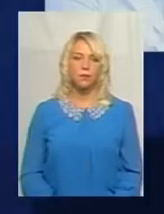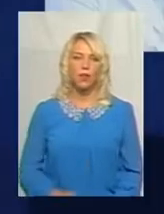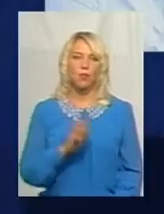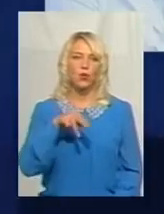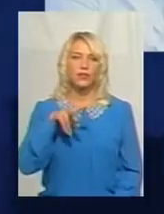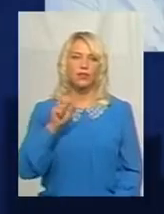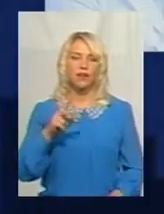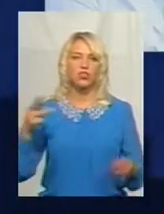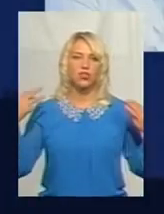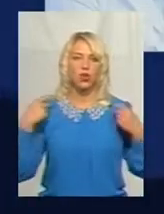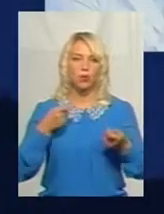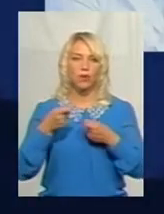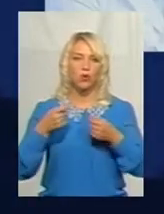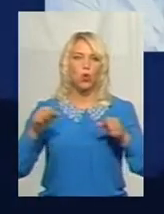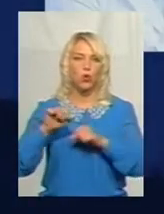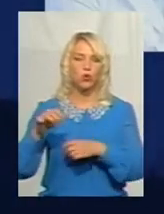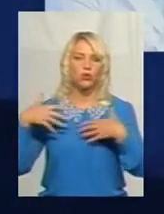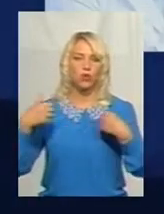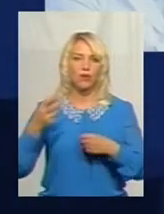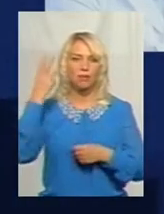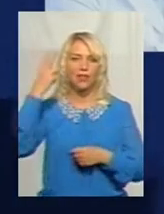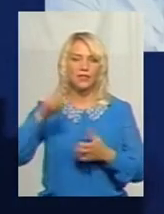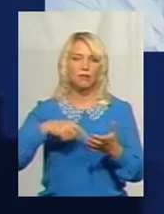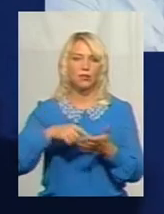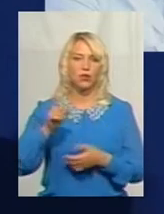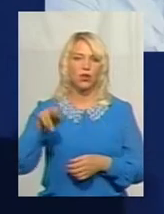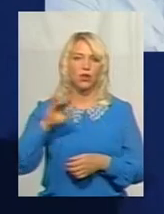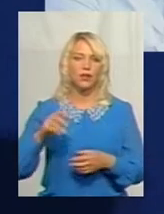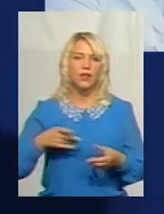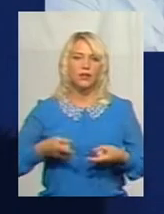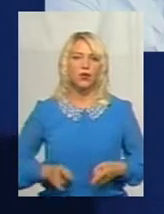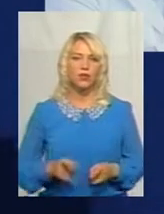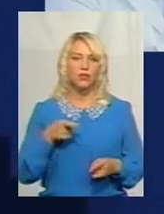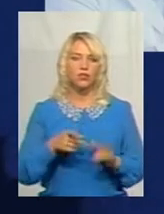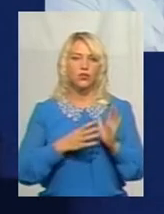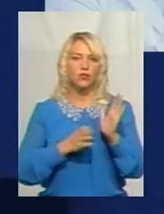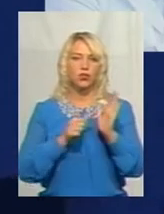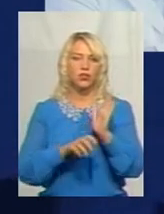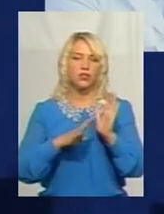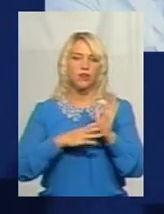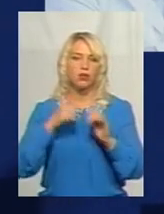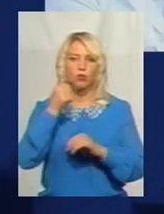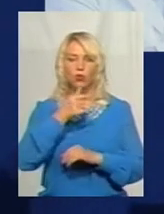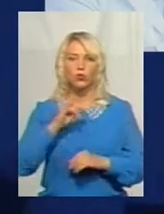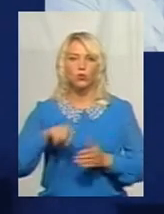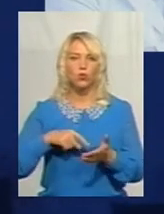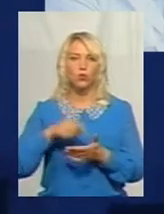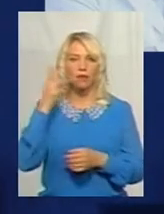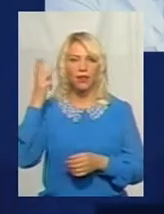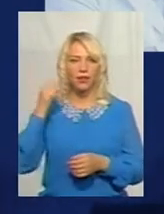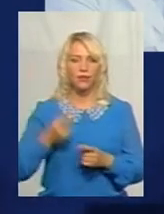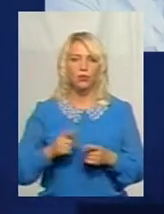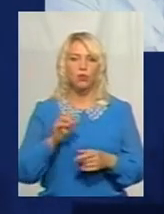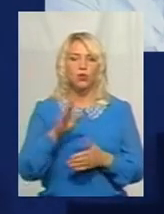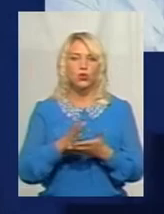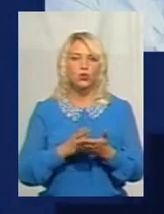Борис Ткач – начальник управління охорони здоров'я Хмельницької міської ради. Народився у 1969 році у Хмельницькому. До